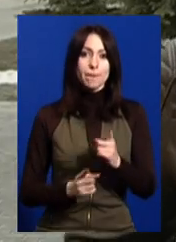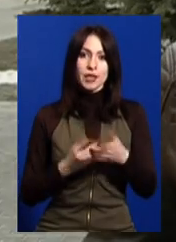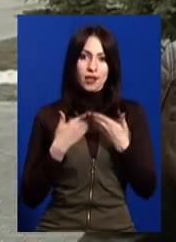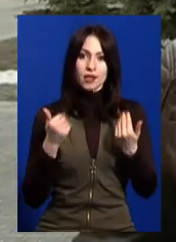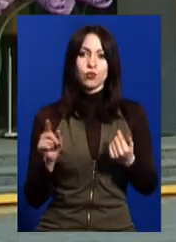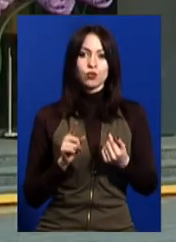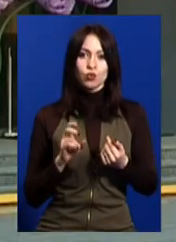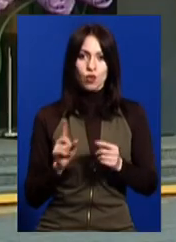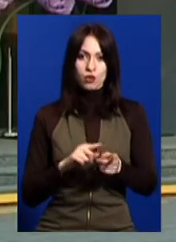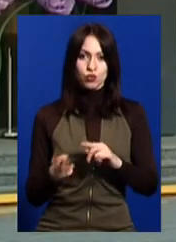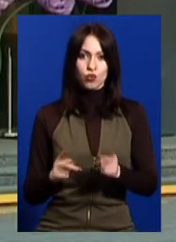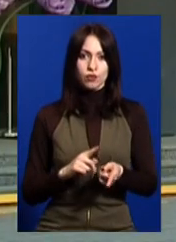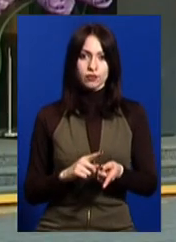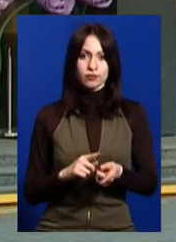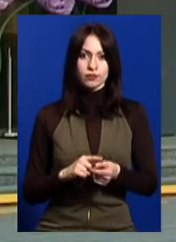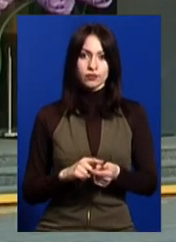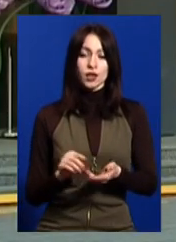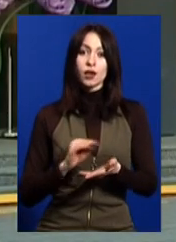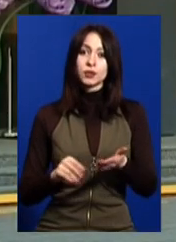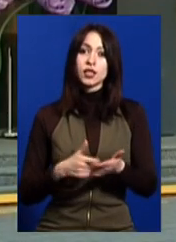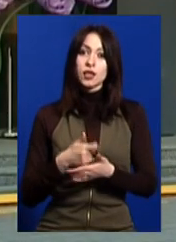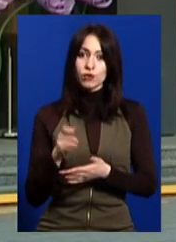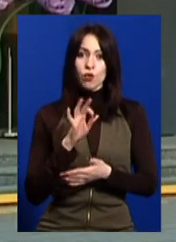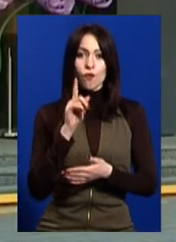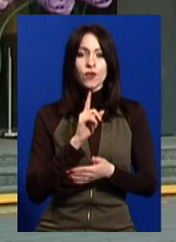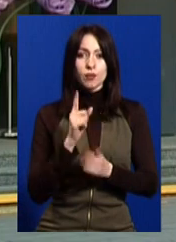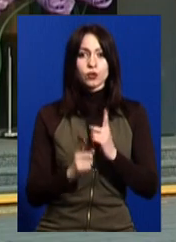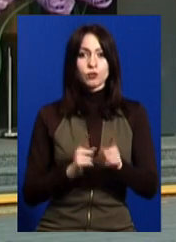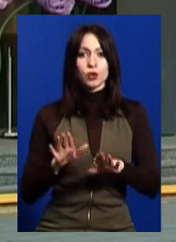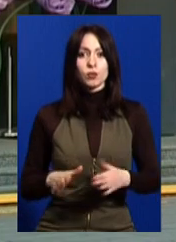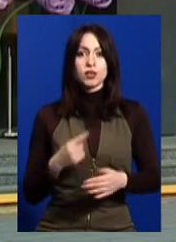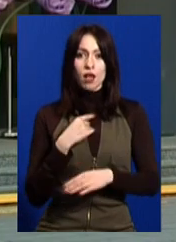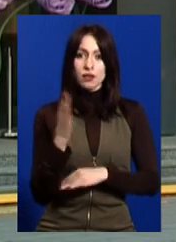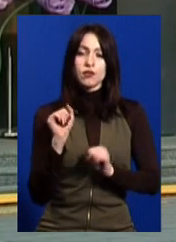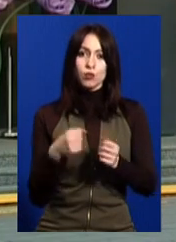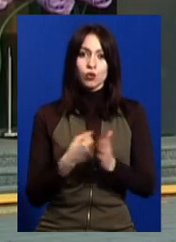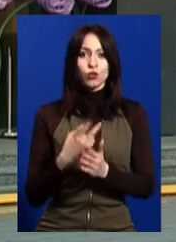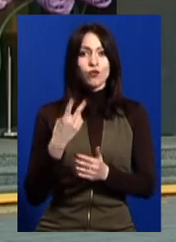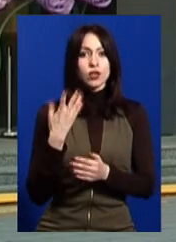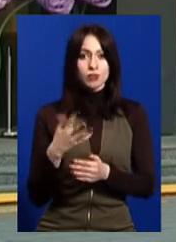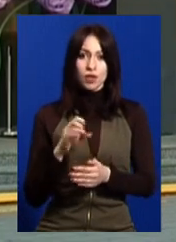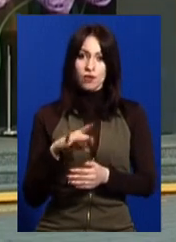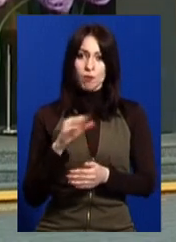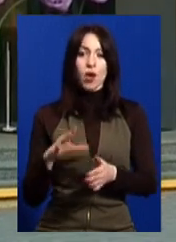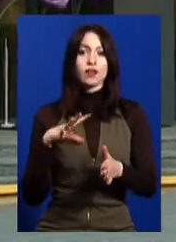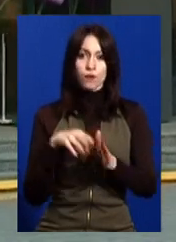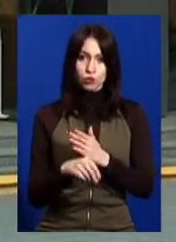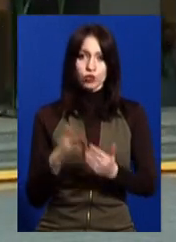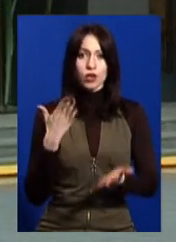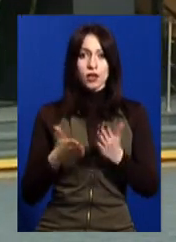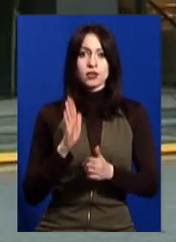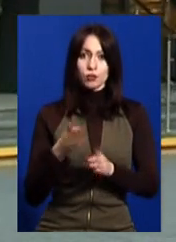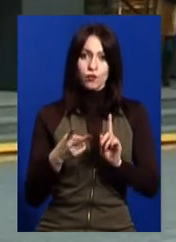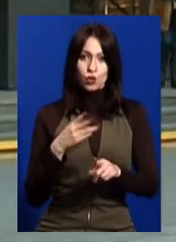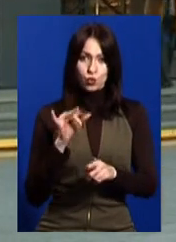що на що. Написати заяву про тимчасову зміну місця голосування можна до 25 березня включно. Якщо буде